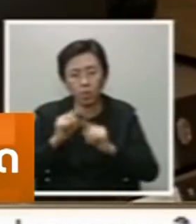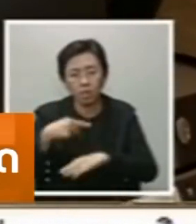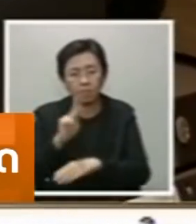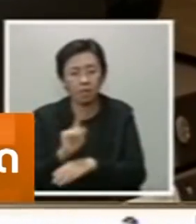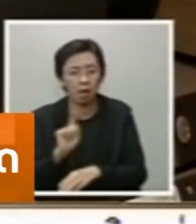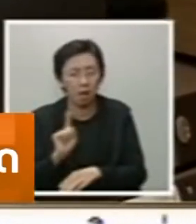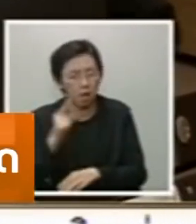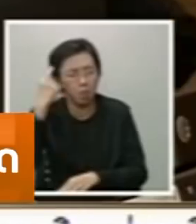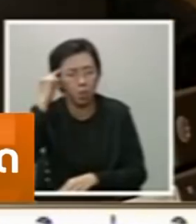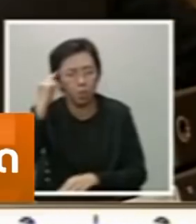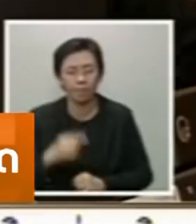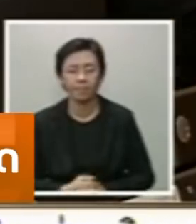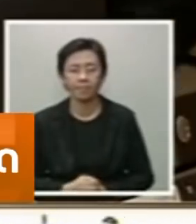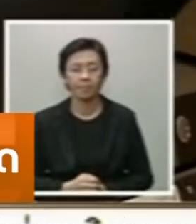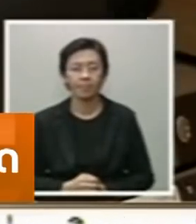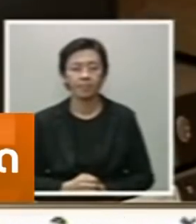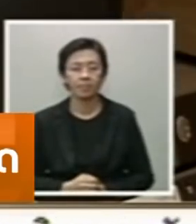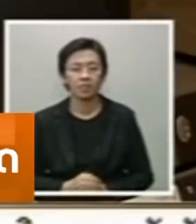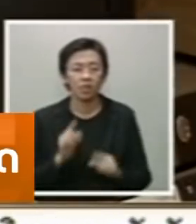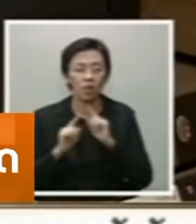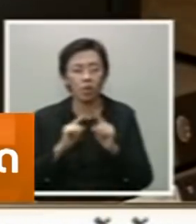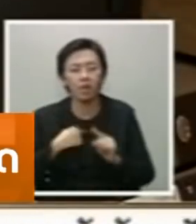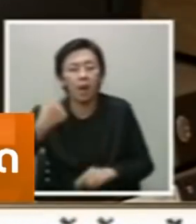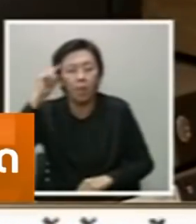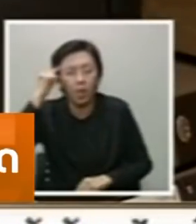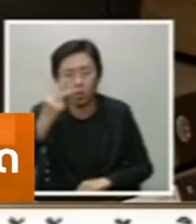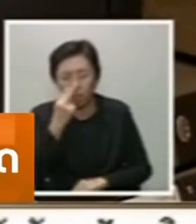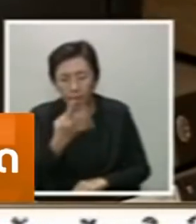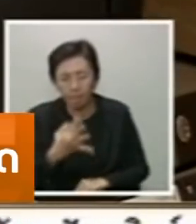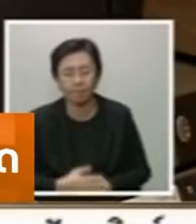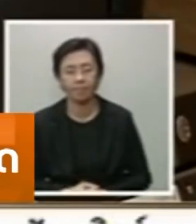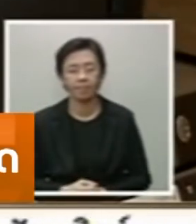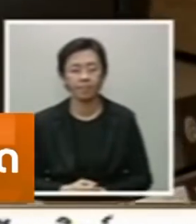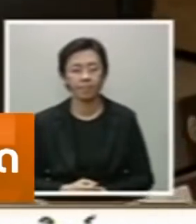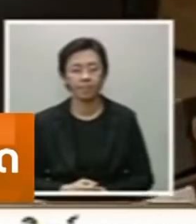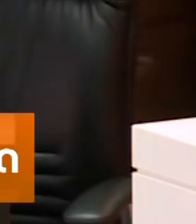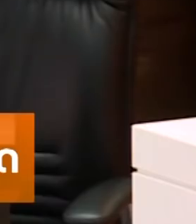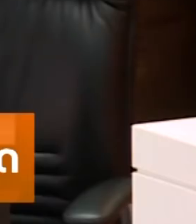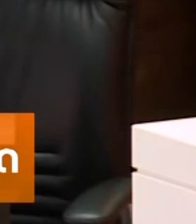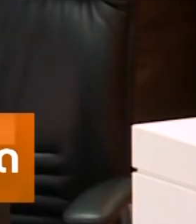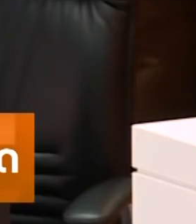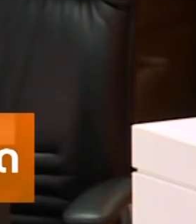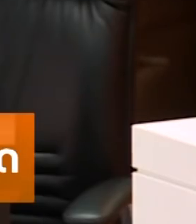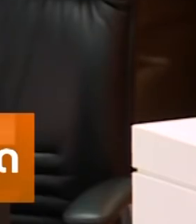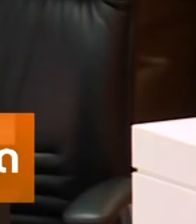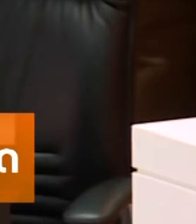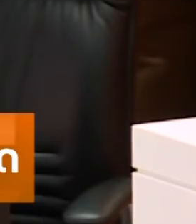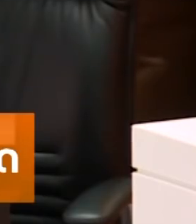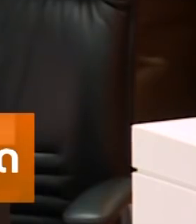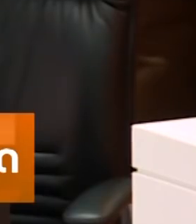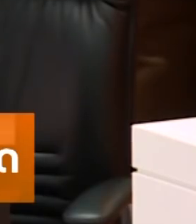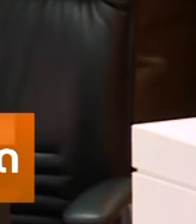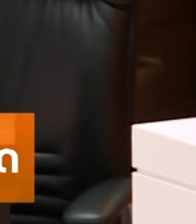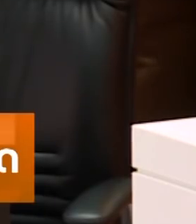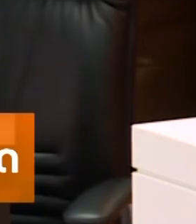ตามใจชอบนายกทุกคนในประเทศนี้ถวายสัตย์ตามรัฐธรรมนูญตามกฎหมายมีประยุทธ์จันทร์โอชาคนเดียวที่สภาตรวจสอบแล้วทั้ง